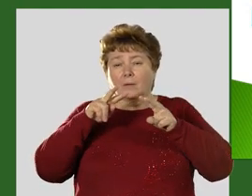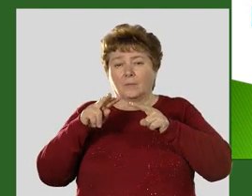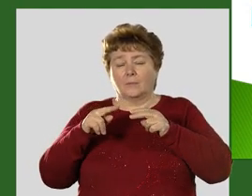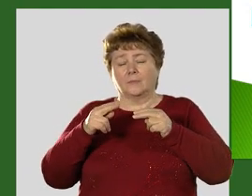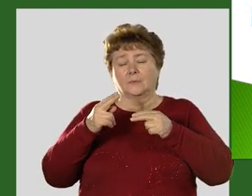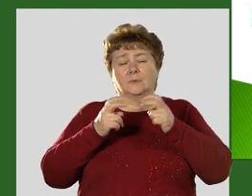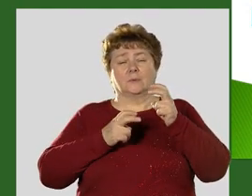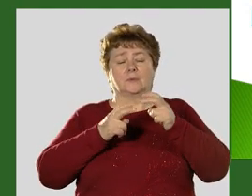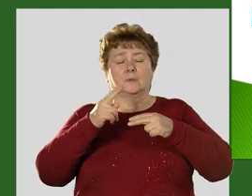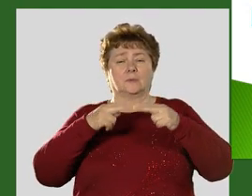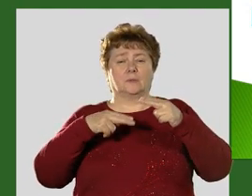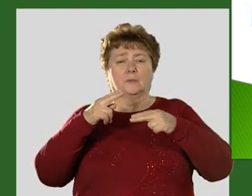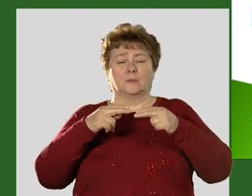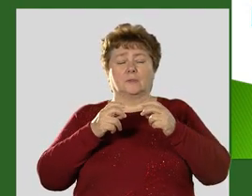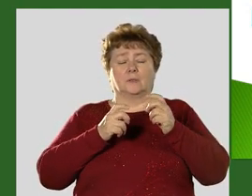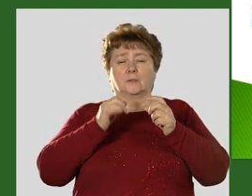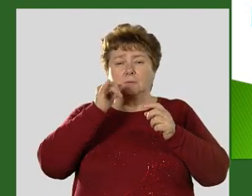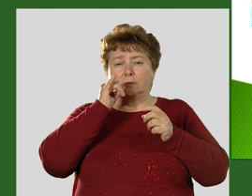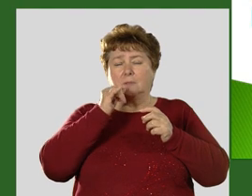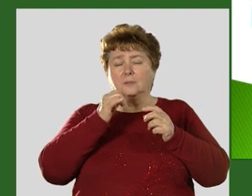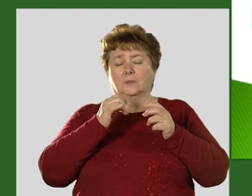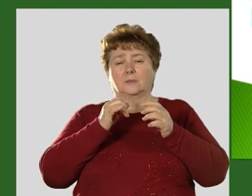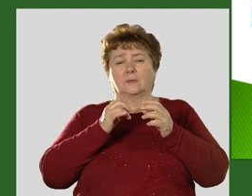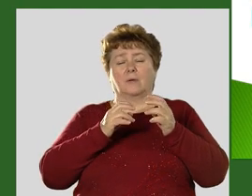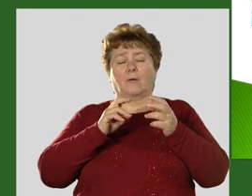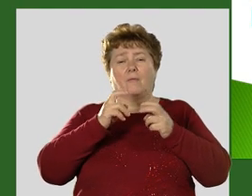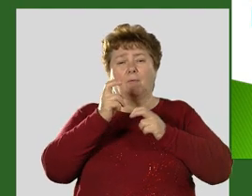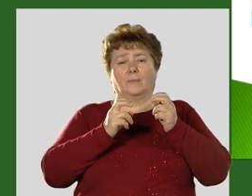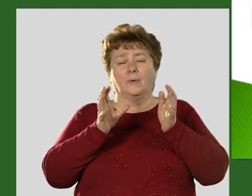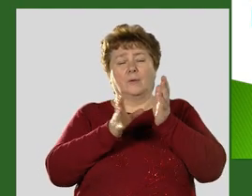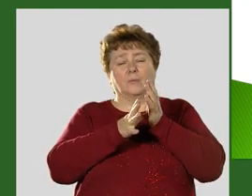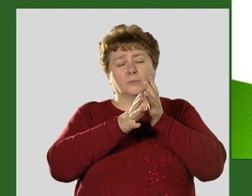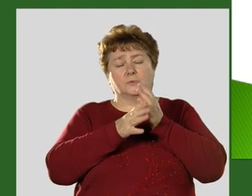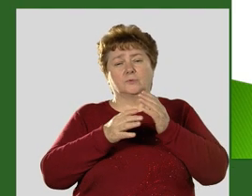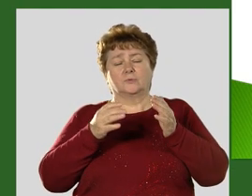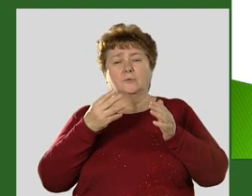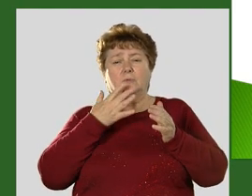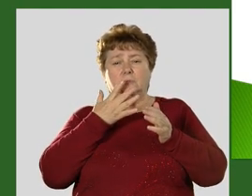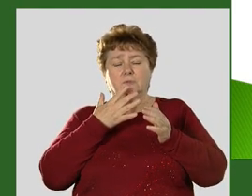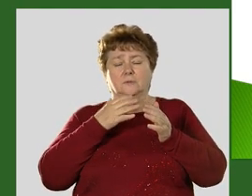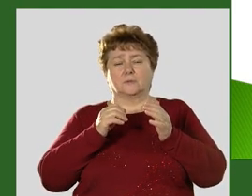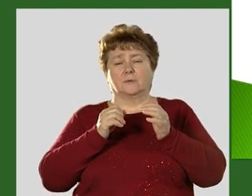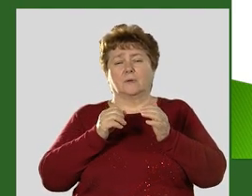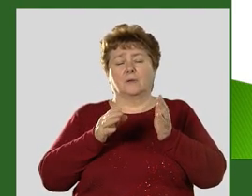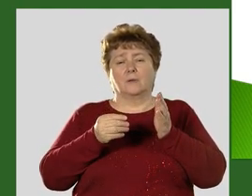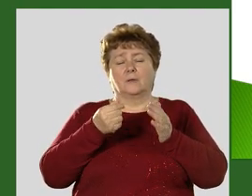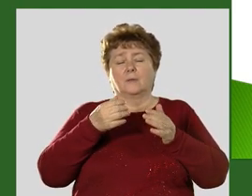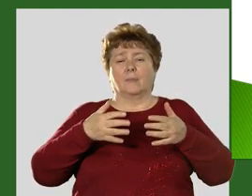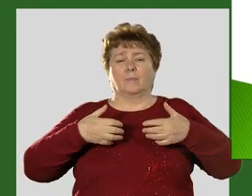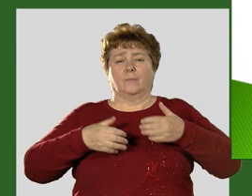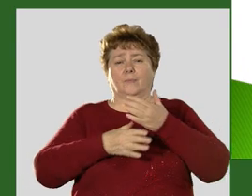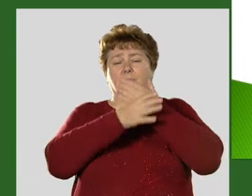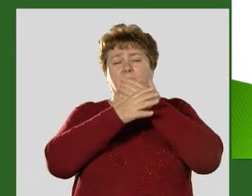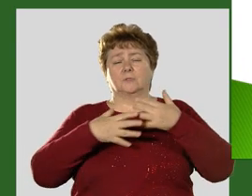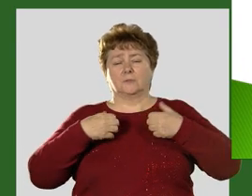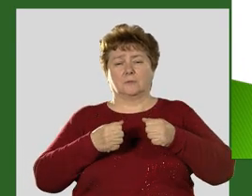Предусматривается строительство сигаретных фабрик с участием иностранных инвесторов. Для поддержания здоровья